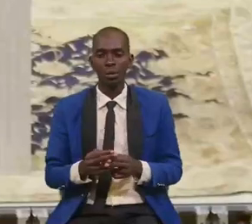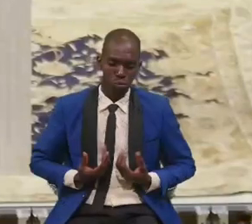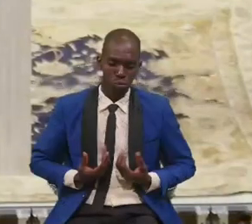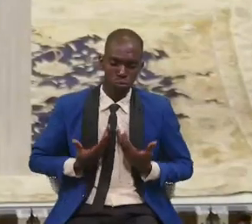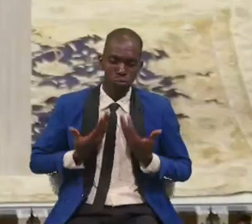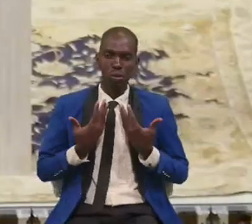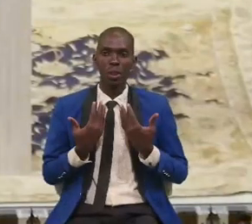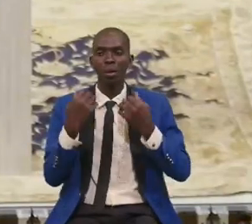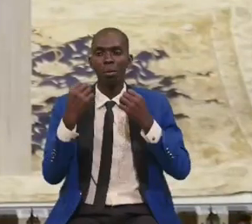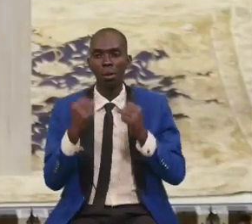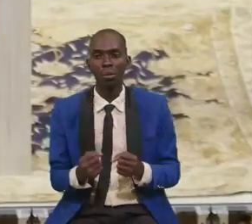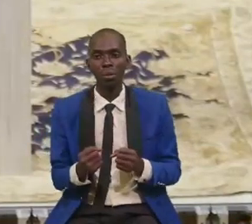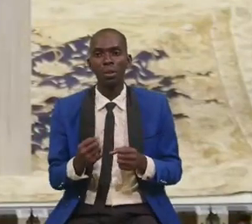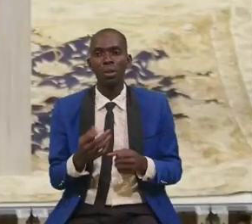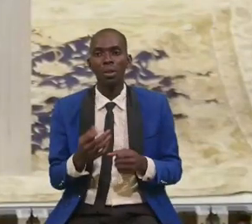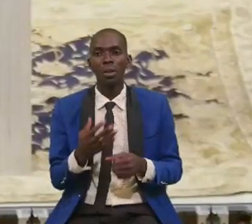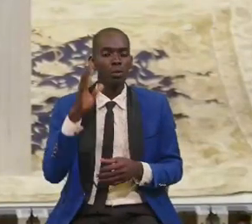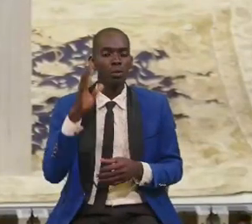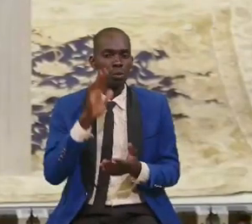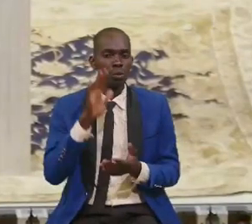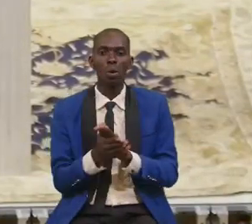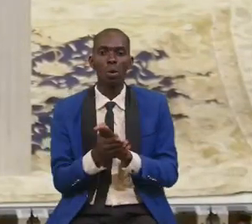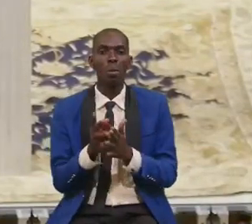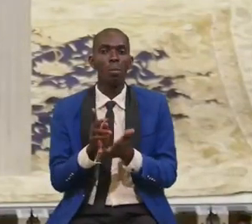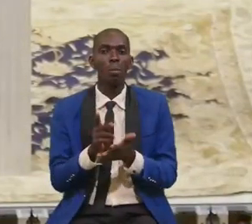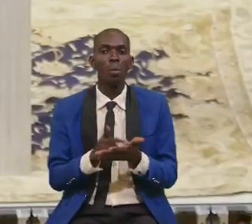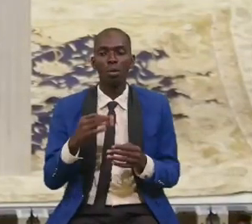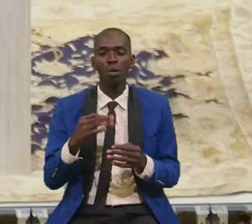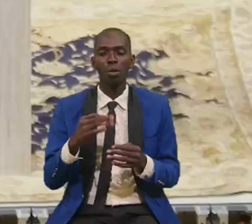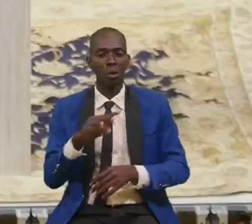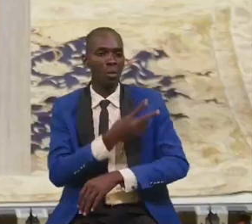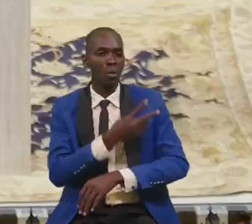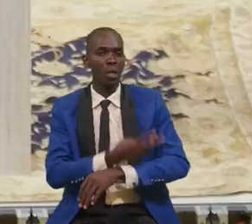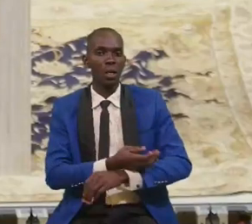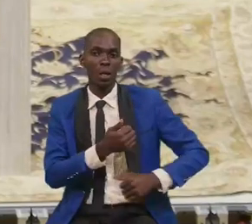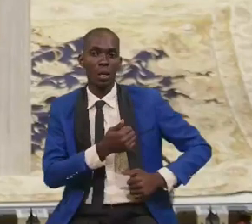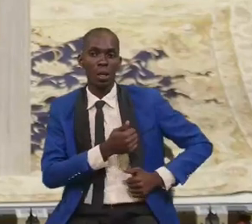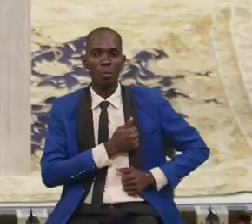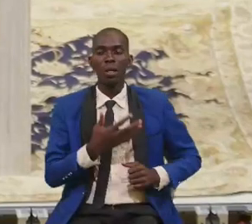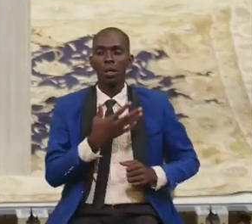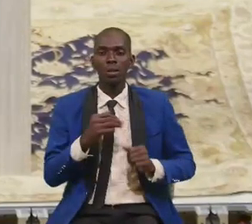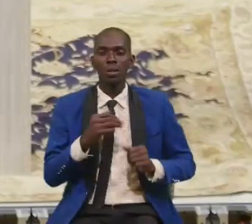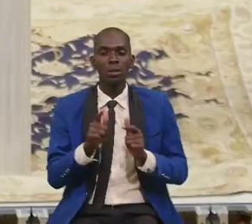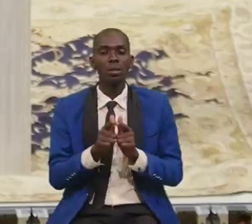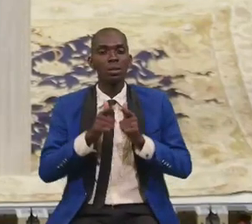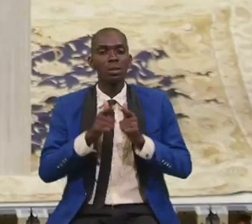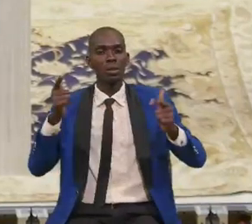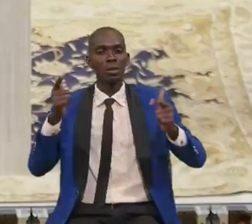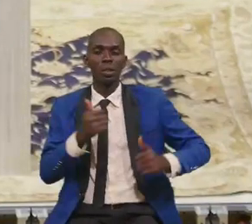puissance. Et tu feras partie de cette grande armée très nombreuse.